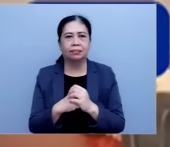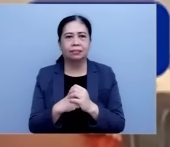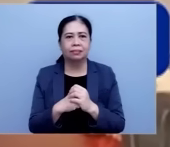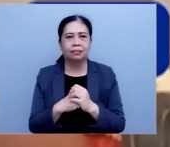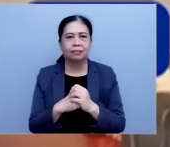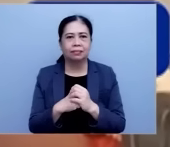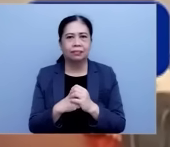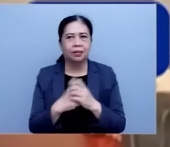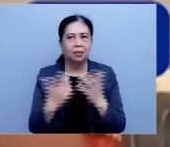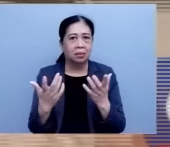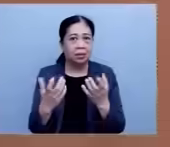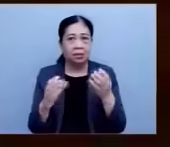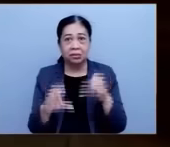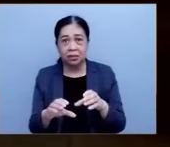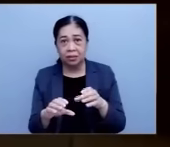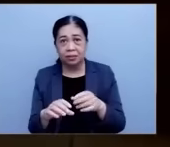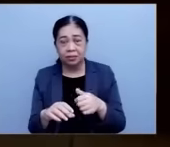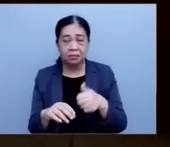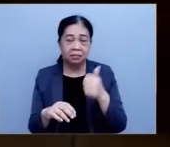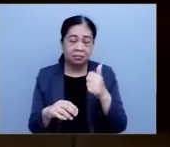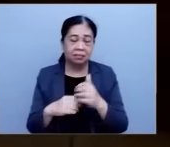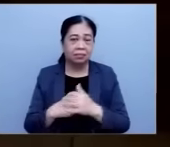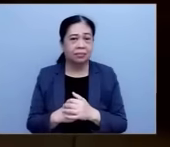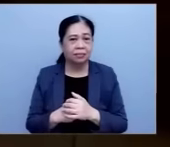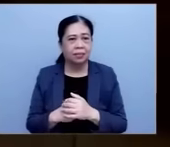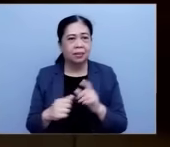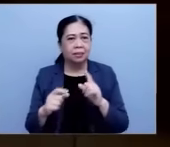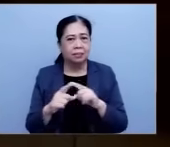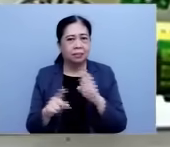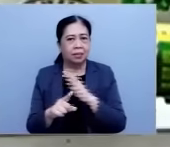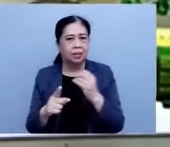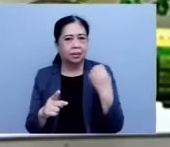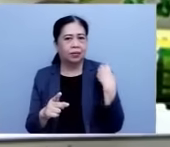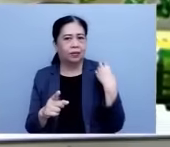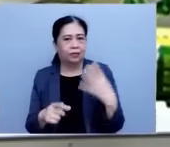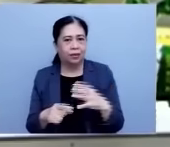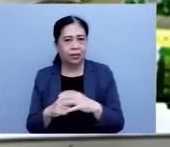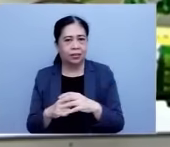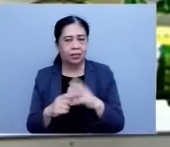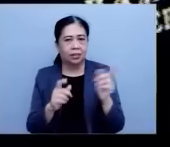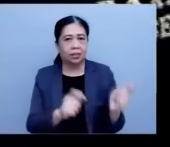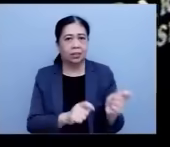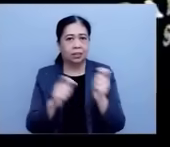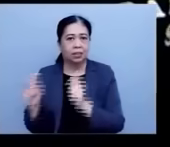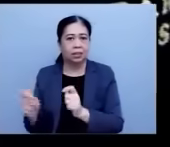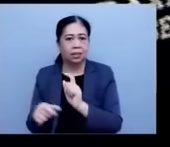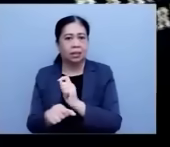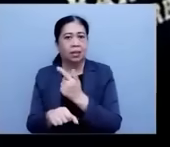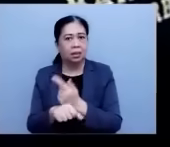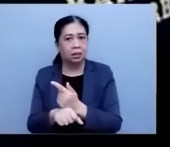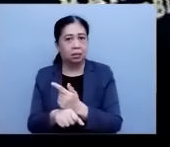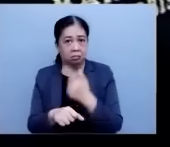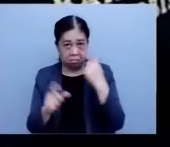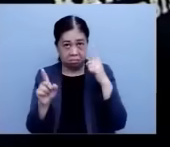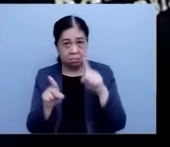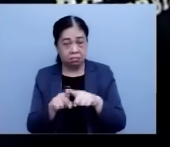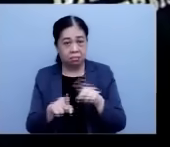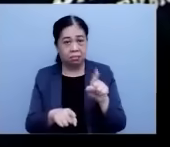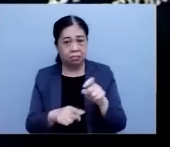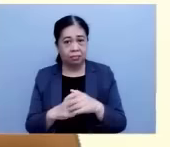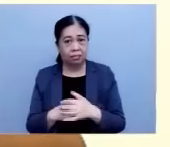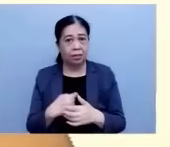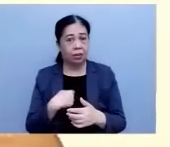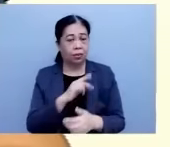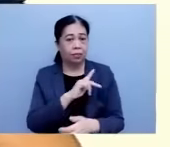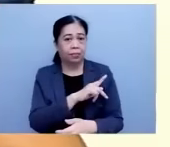a fighting chance, di ba? Eh ang mga barangay official na nalipat sa Taguig, pabor naman kaya? Ako,